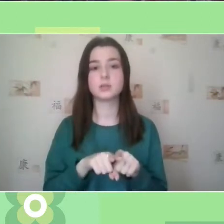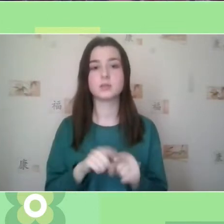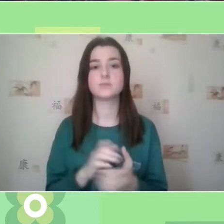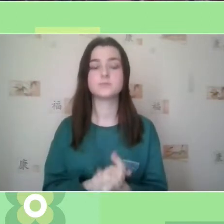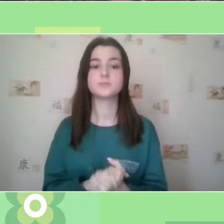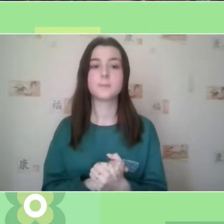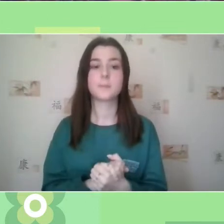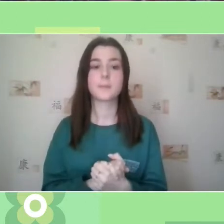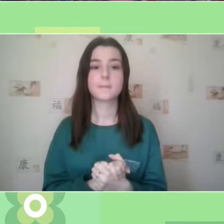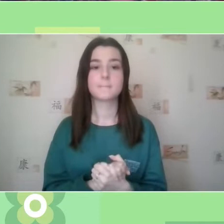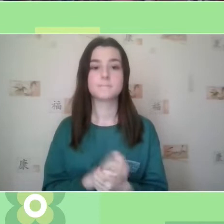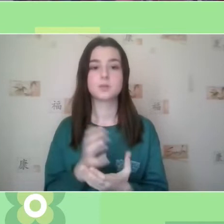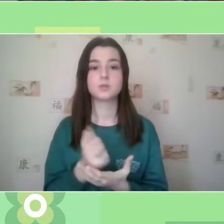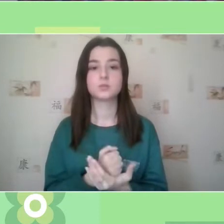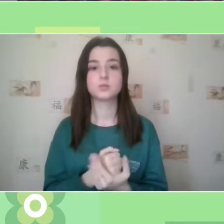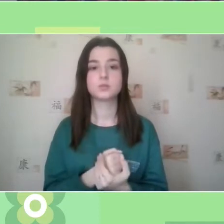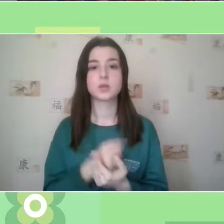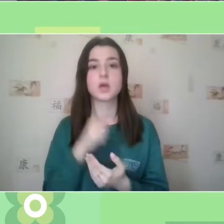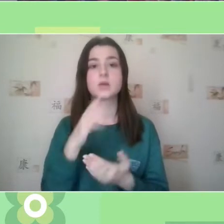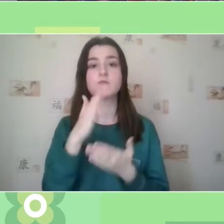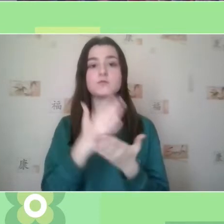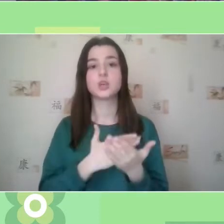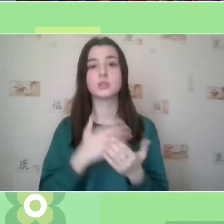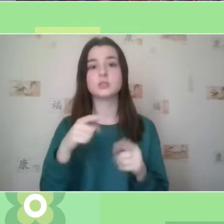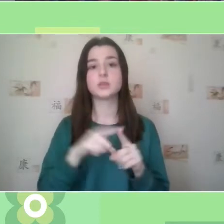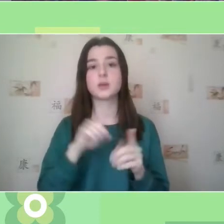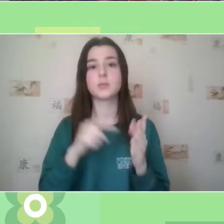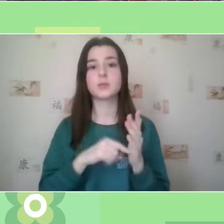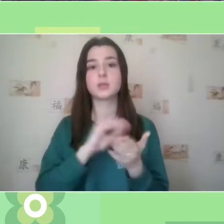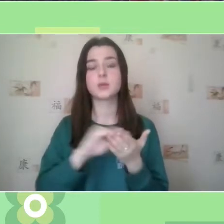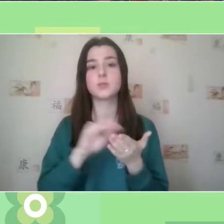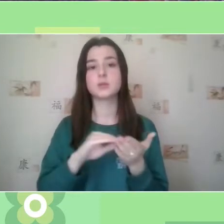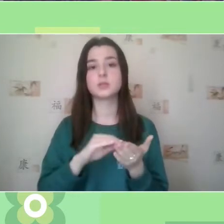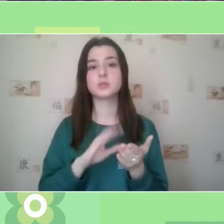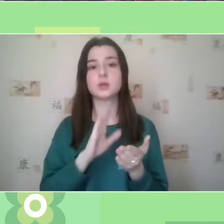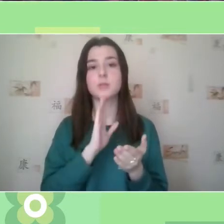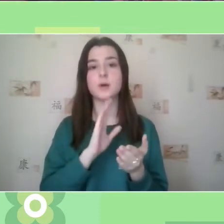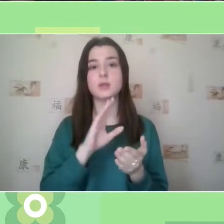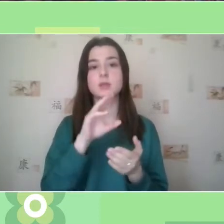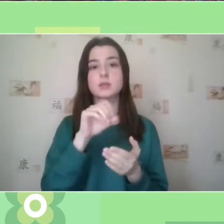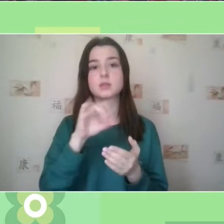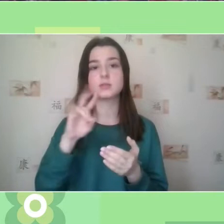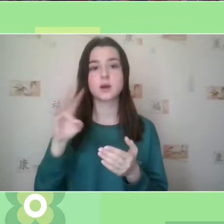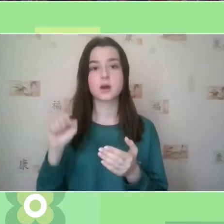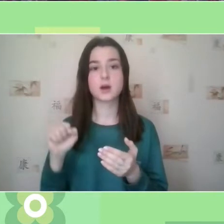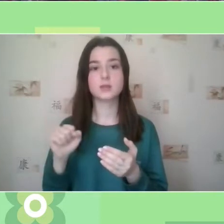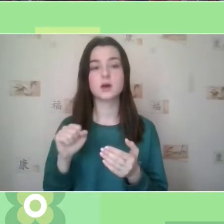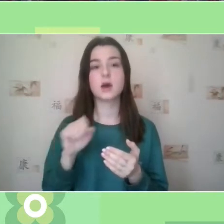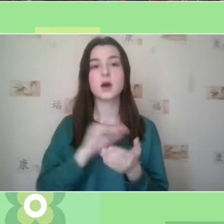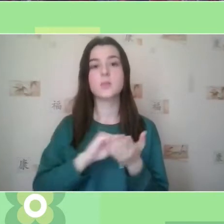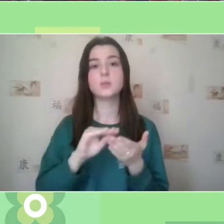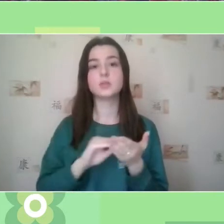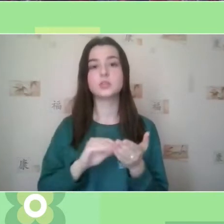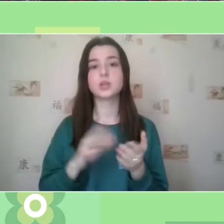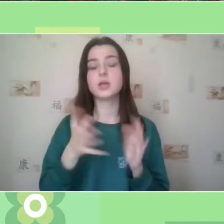Ліка, я дивлюсь, в чаті в нас більш таке не питання, написала пані Тетяна, мабуть, і роздум або рефлексія, да?